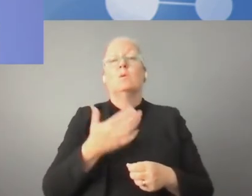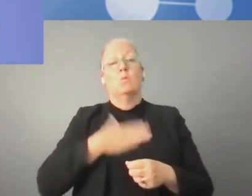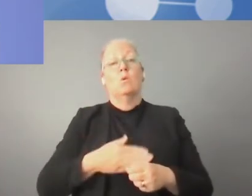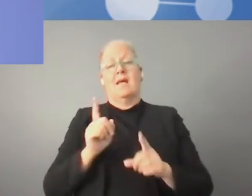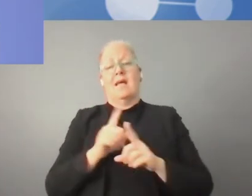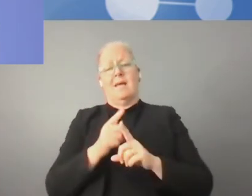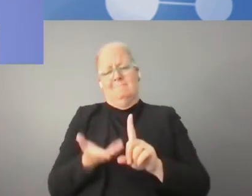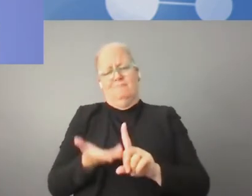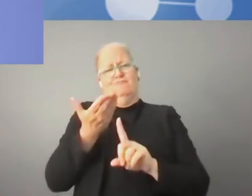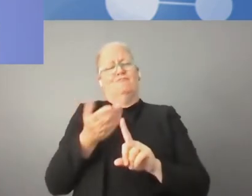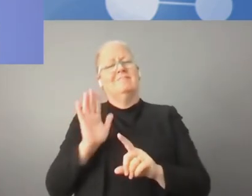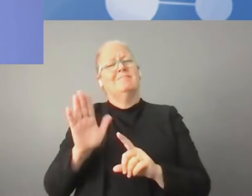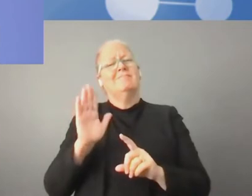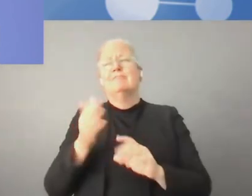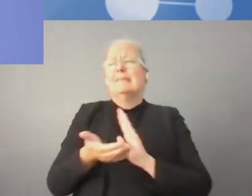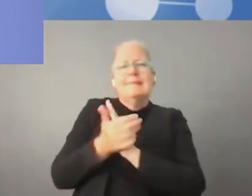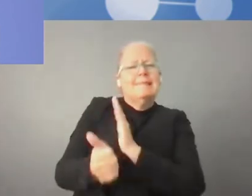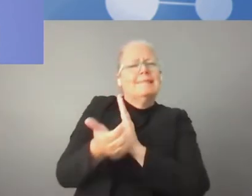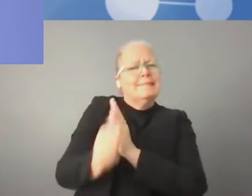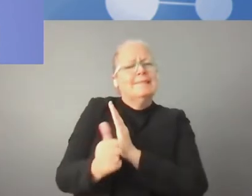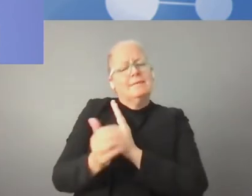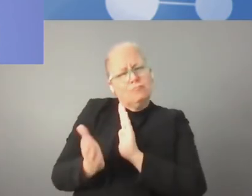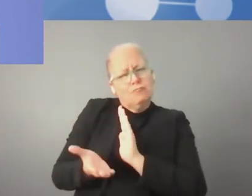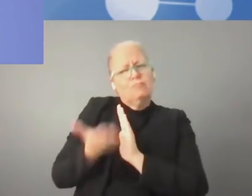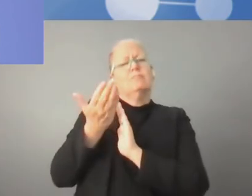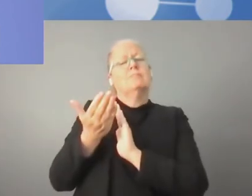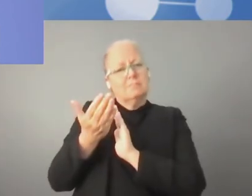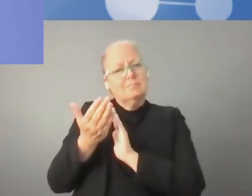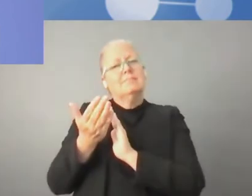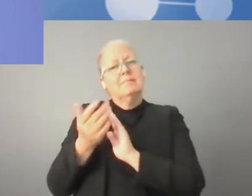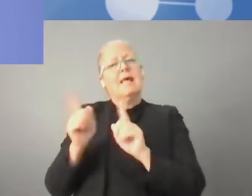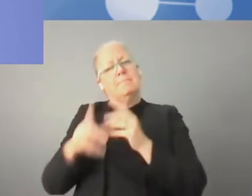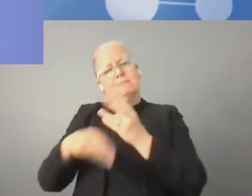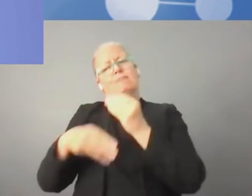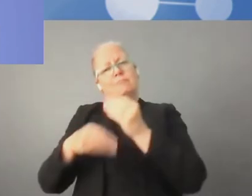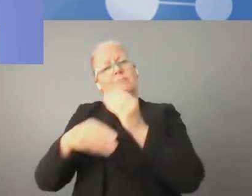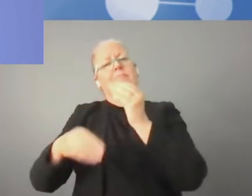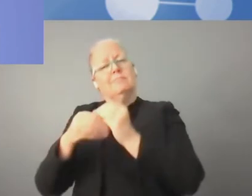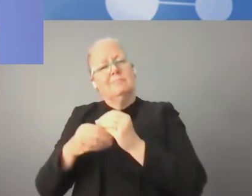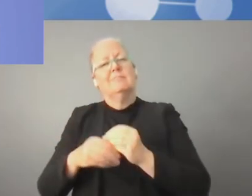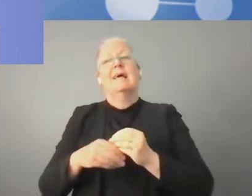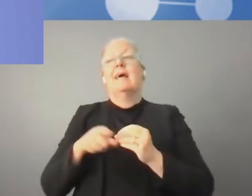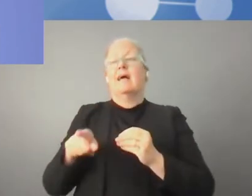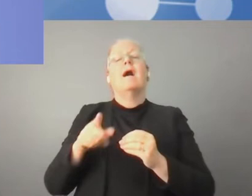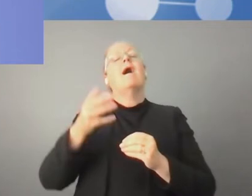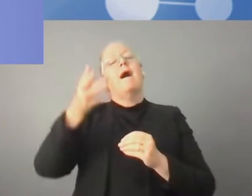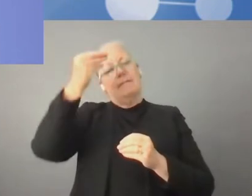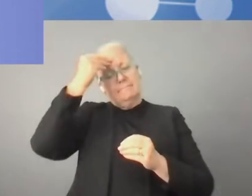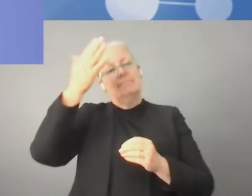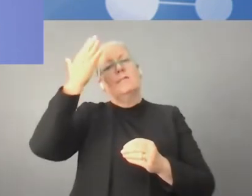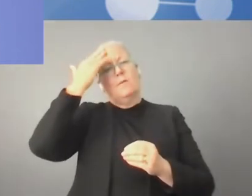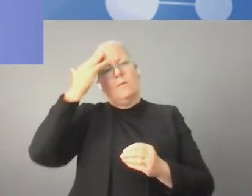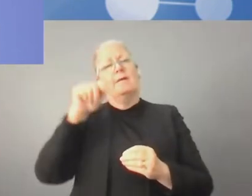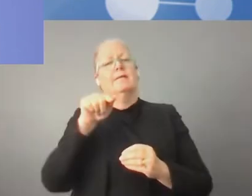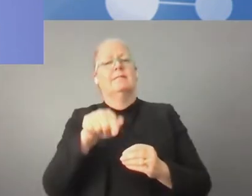这些人还是人力资源还是非常缺少的，我们没有特别培训